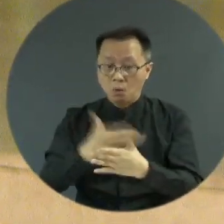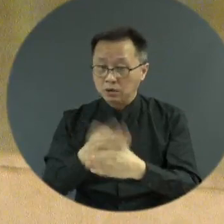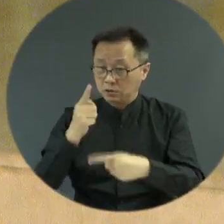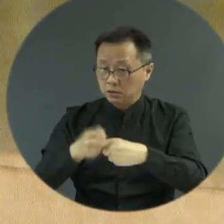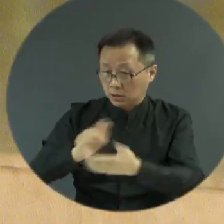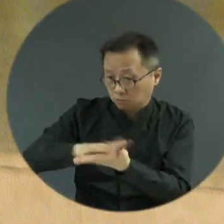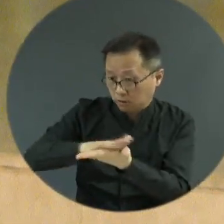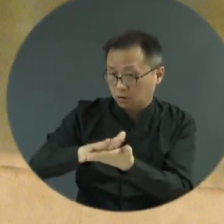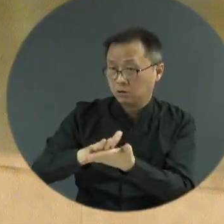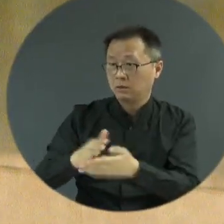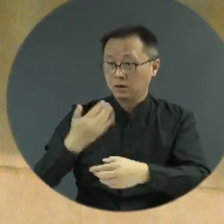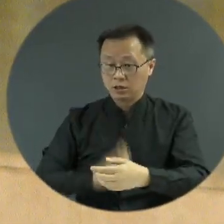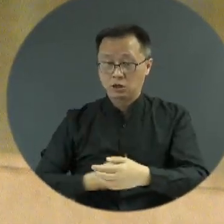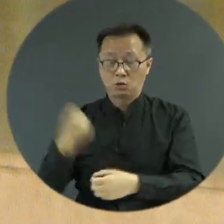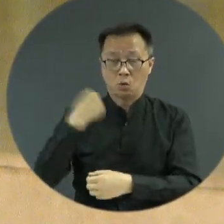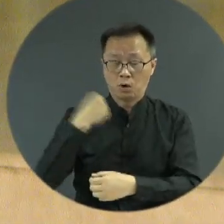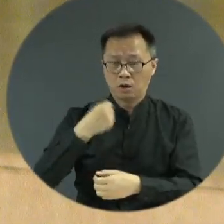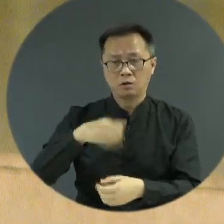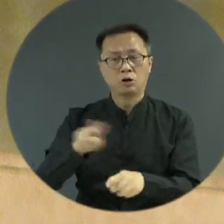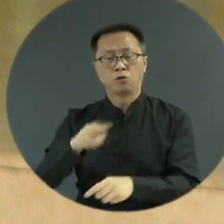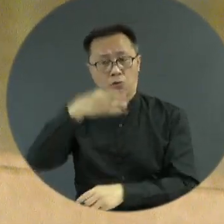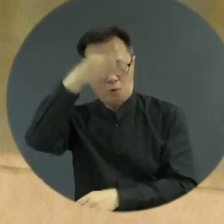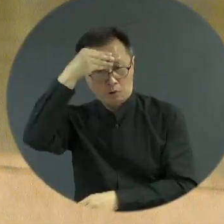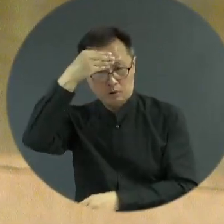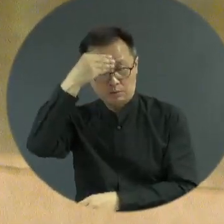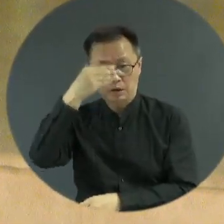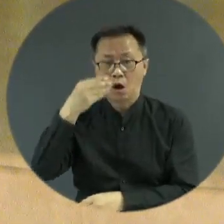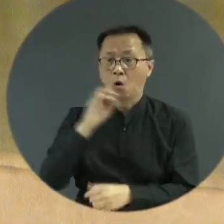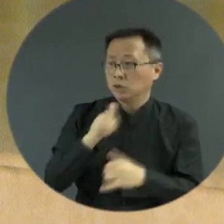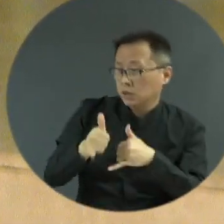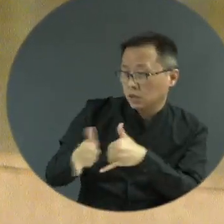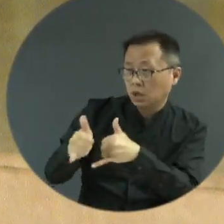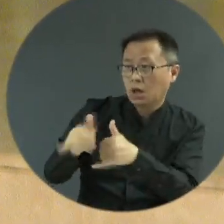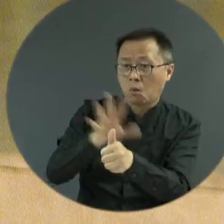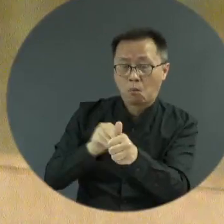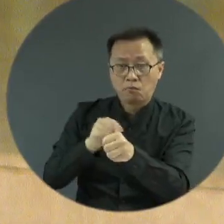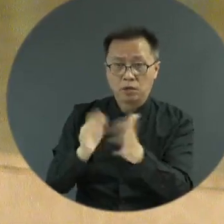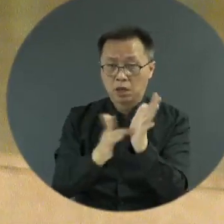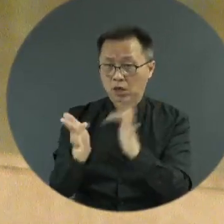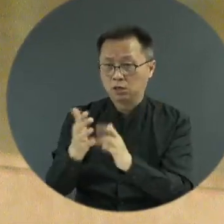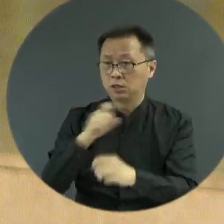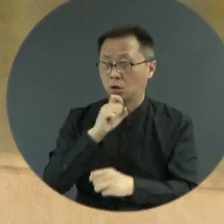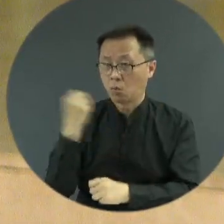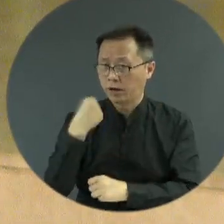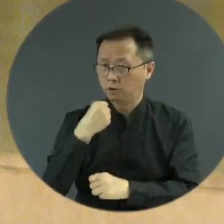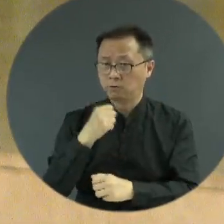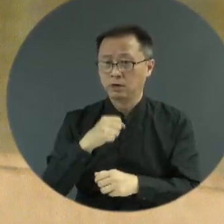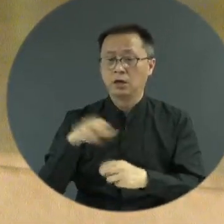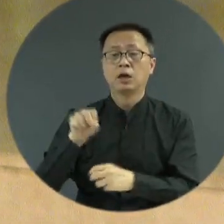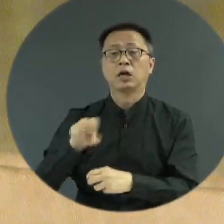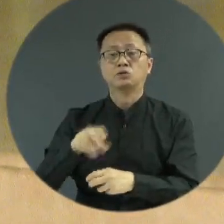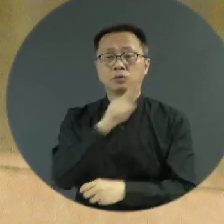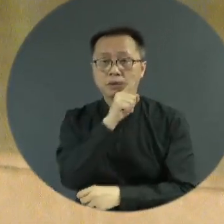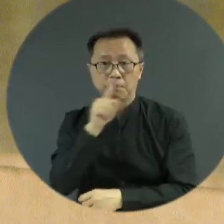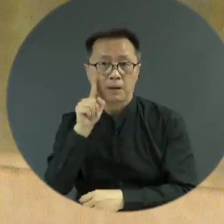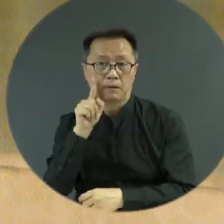努力。但是我们都要学习我们的师父耶稣基督一样，有力量保持沉默，